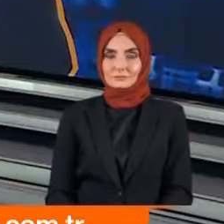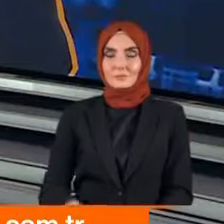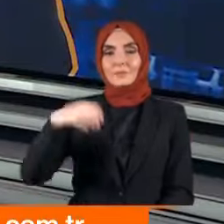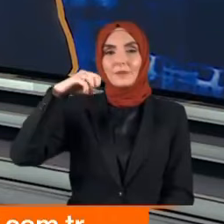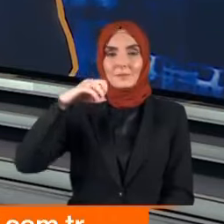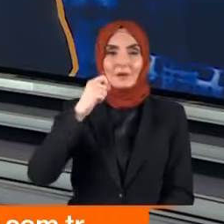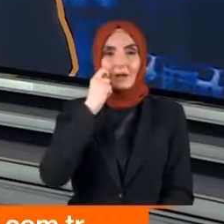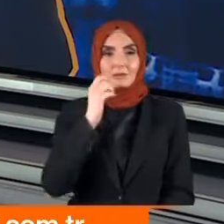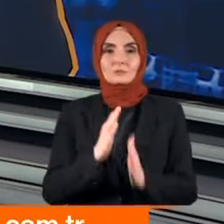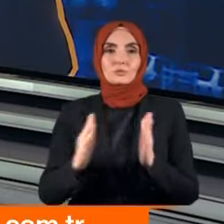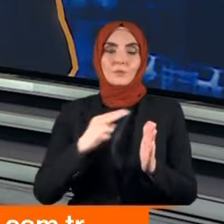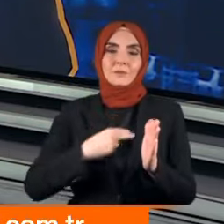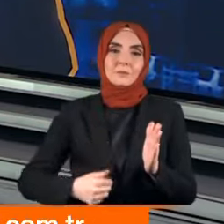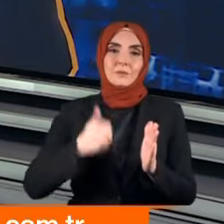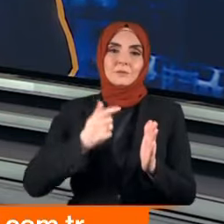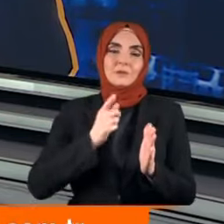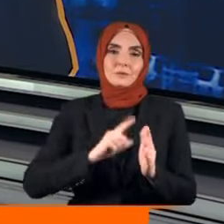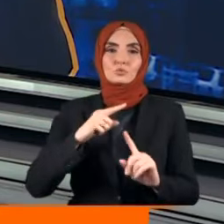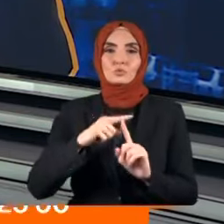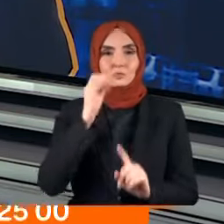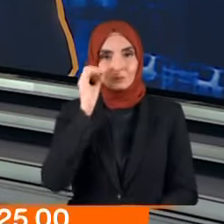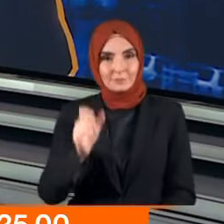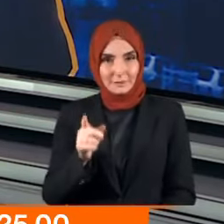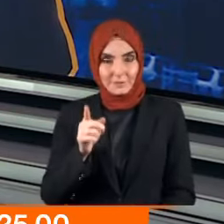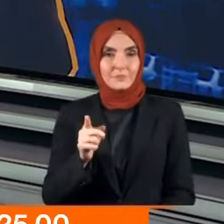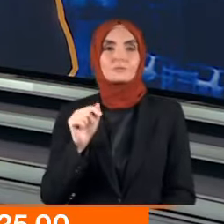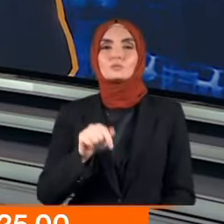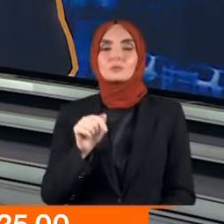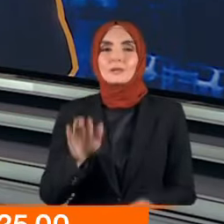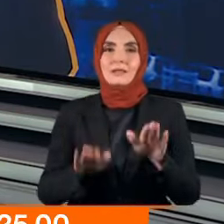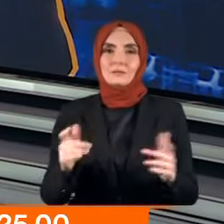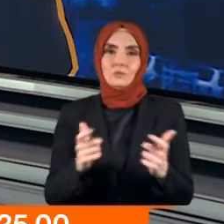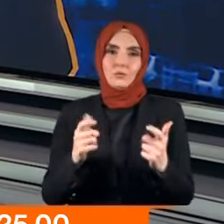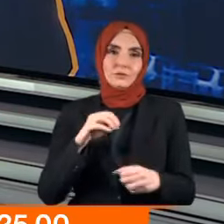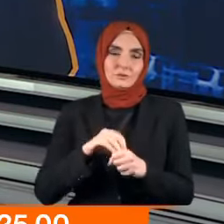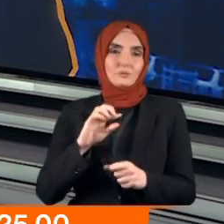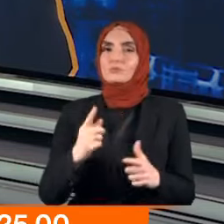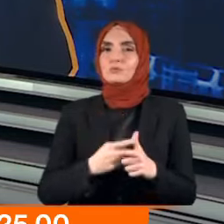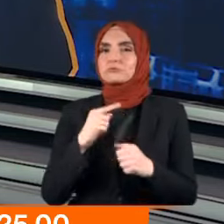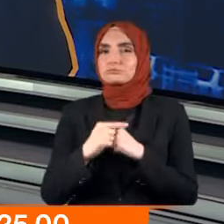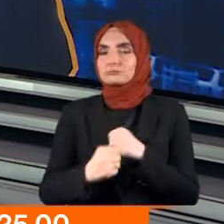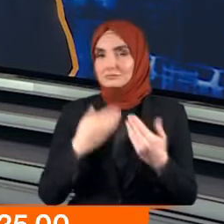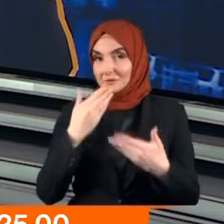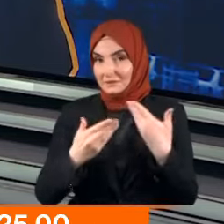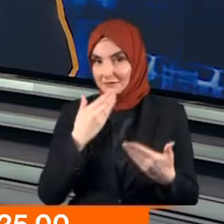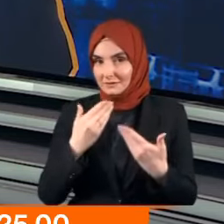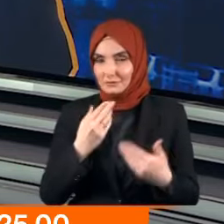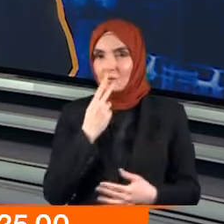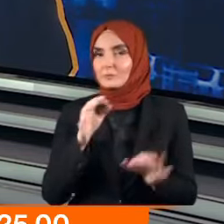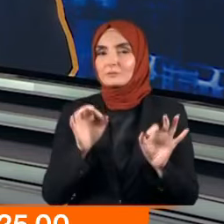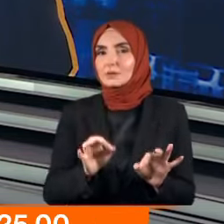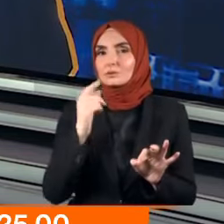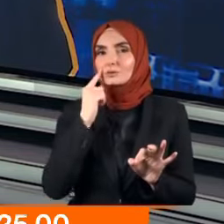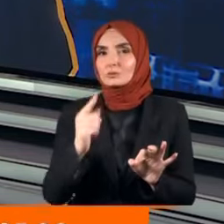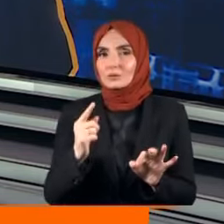AK Parti Ankara Büyükşehir Belediye Başkan adayı Turgut Altınok bugün tanıtım toplantısında projelerini açıkladı. Söze sanal